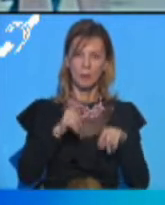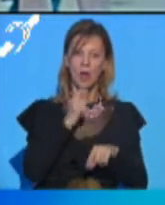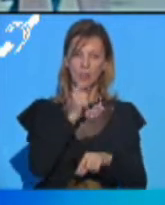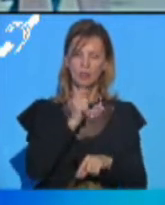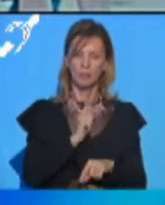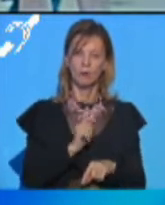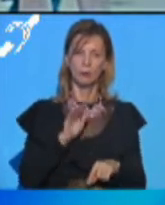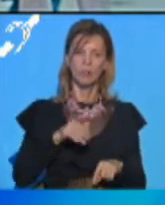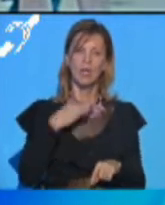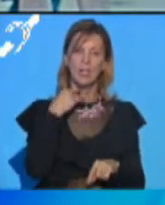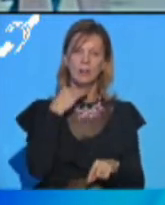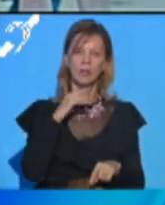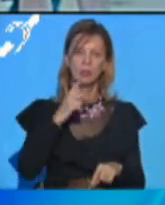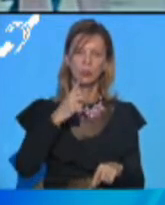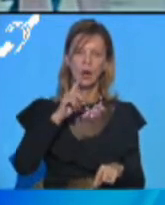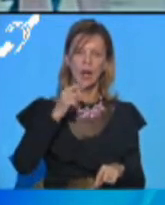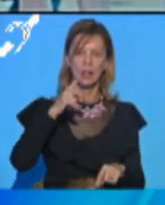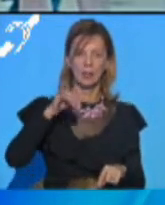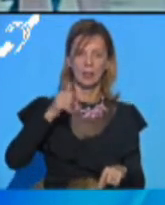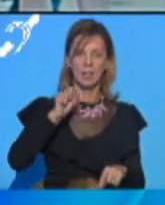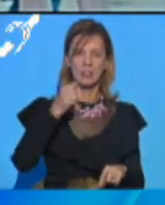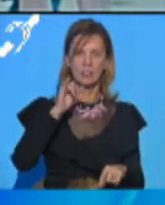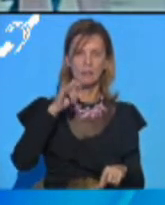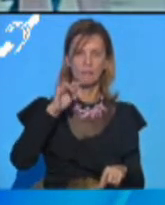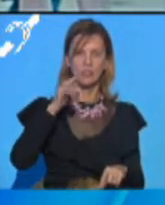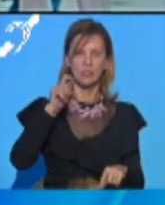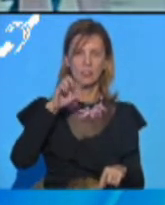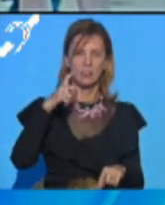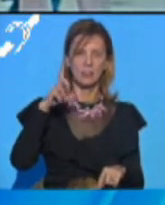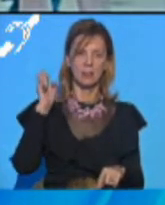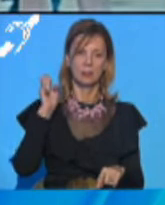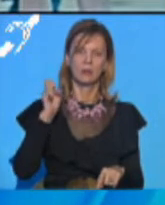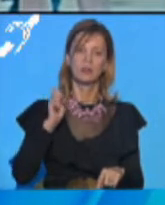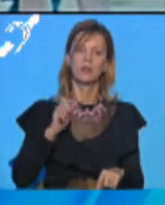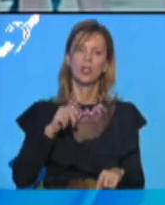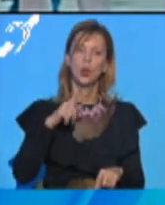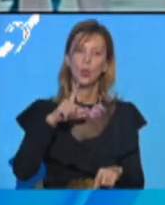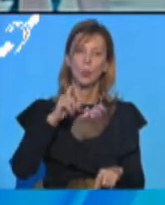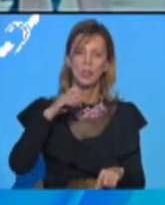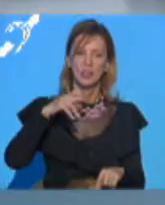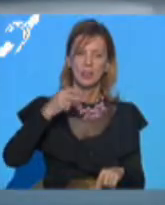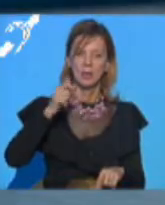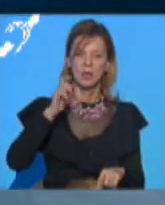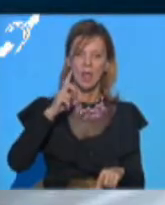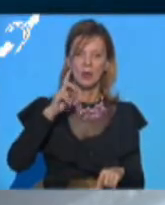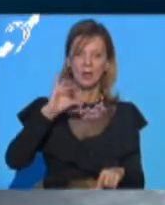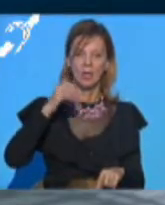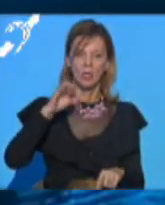Interviul Zilei de la managerul Adina Stiftelsen, România, Luminița Dincă.